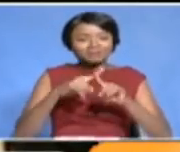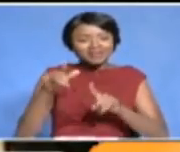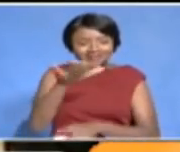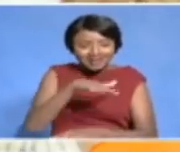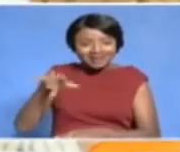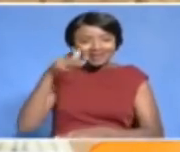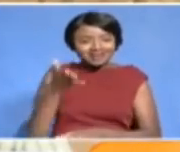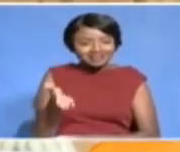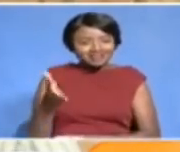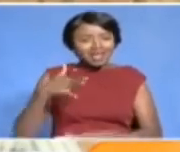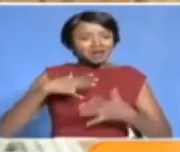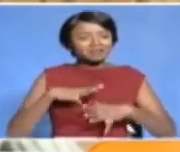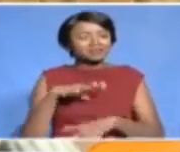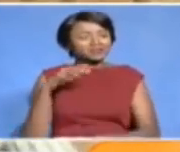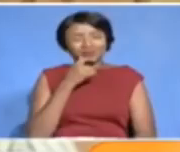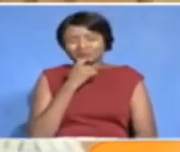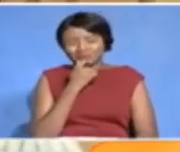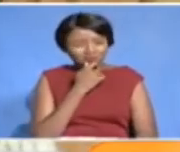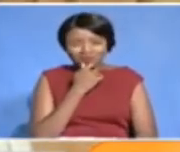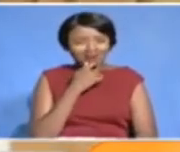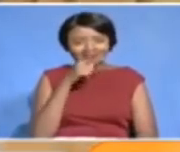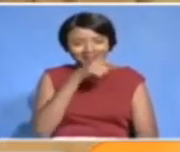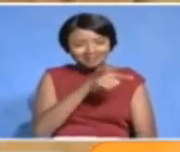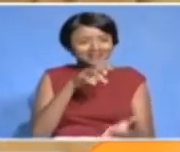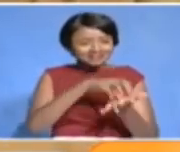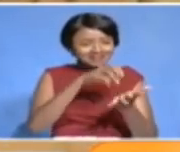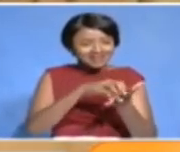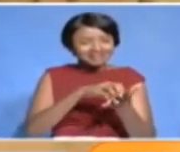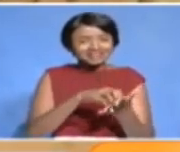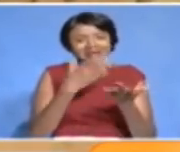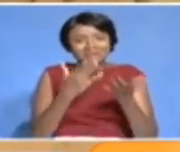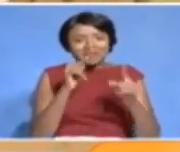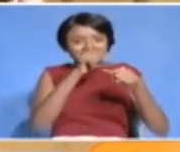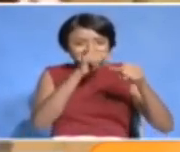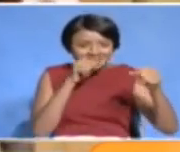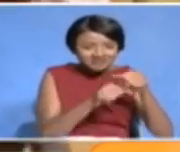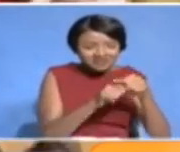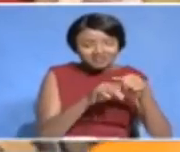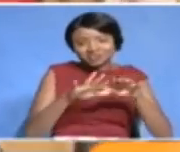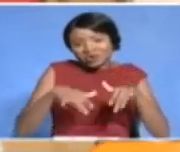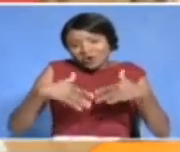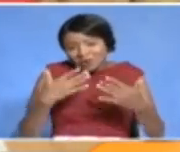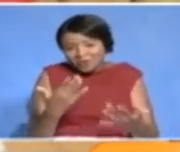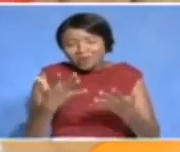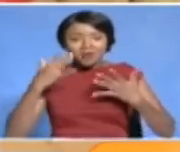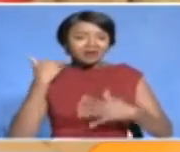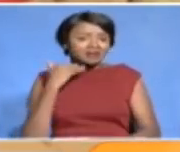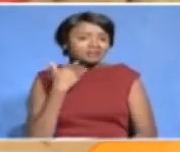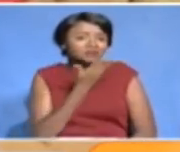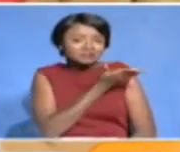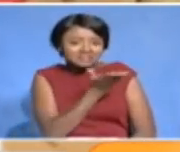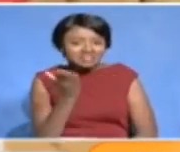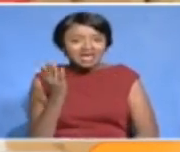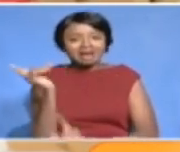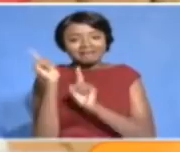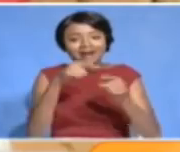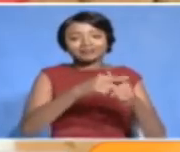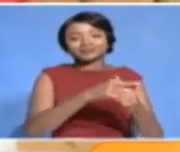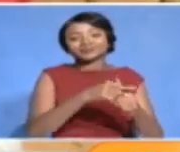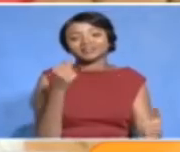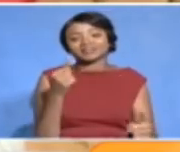kufikia sasa haijabainika iwapo kilikuwa ni kisa cha kulipiza kisasi ama uhalifu katika eneo hilo kwani wauaji wa